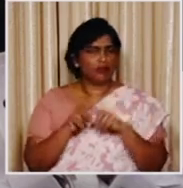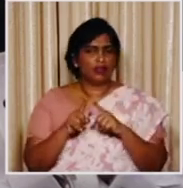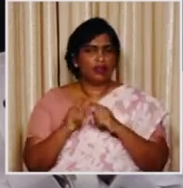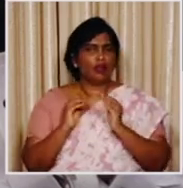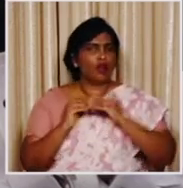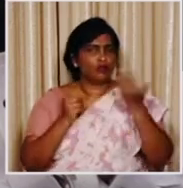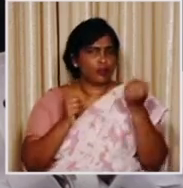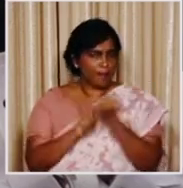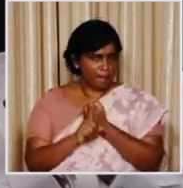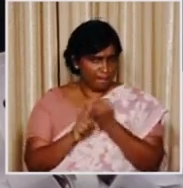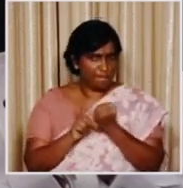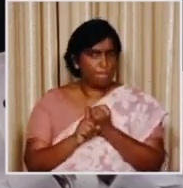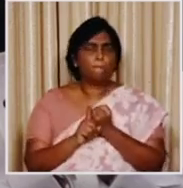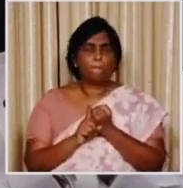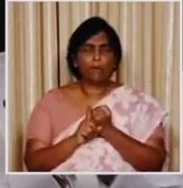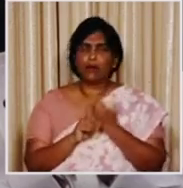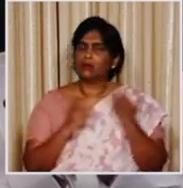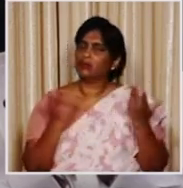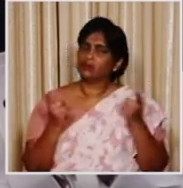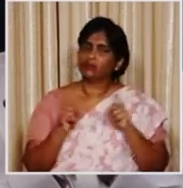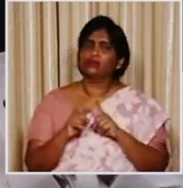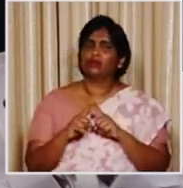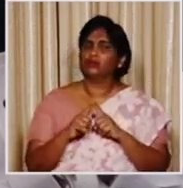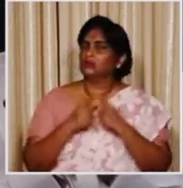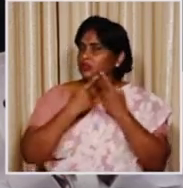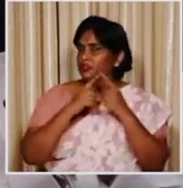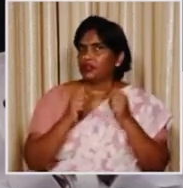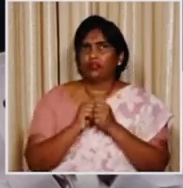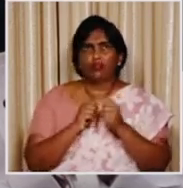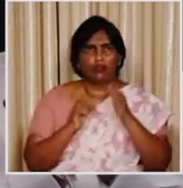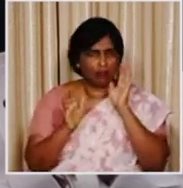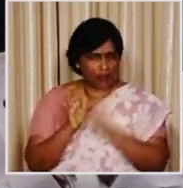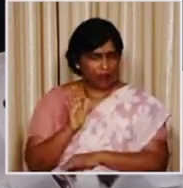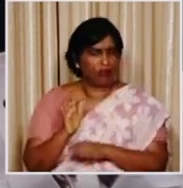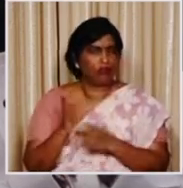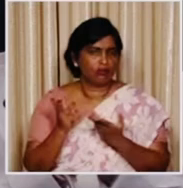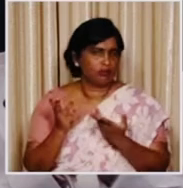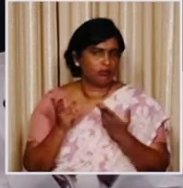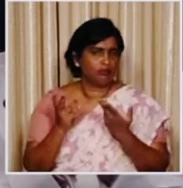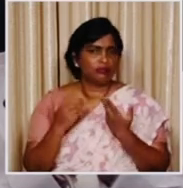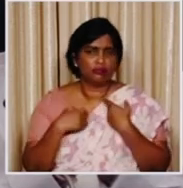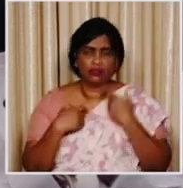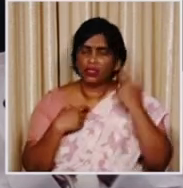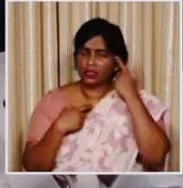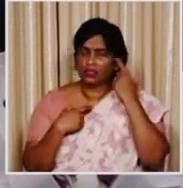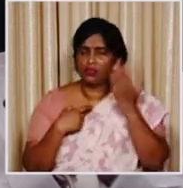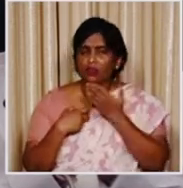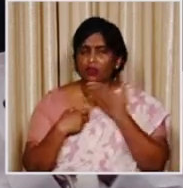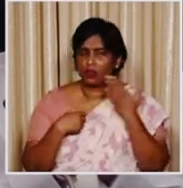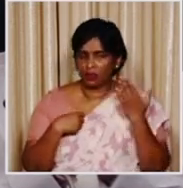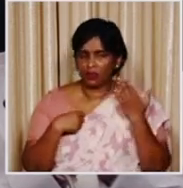බාහිර බලවේගයක් බලපෑම් කරමින් නොයෙකුත් දේවල් මගහැරියද කියලත් හිතන්න සිදු වෙනවා.